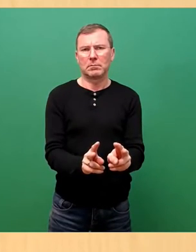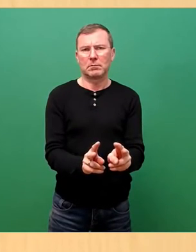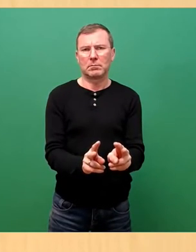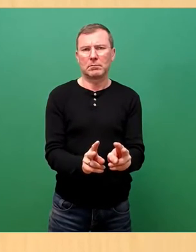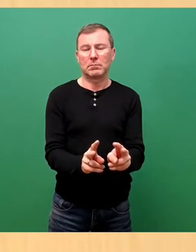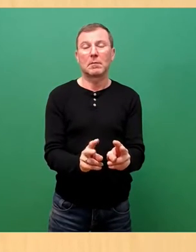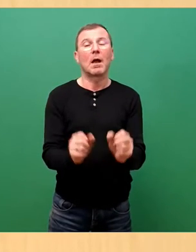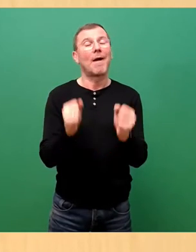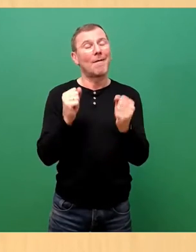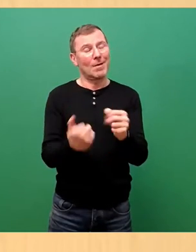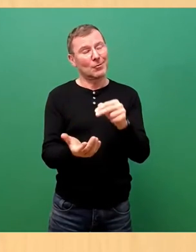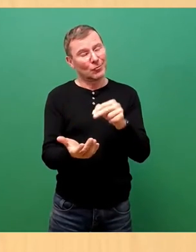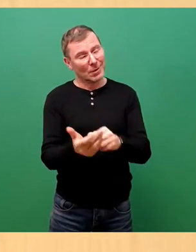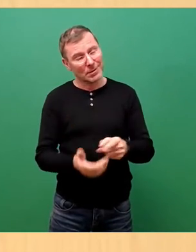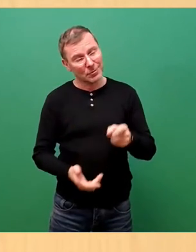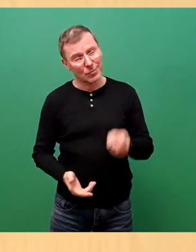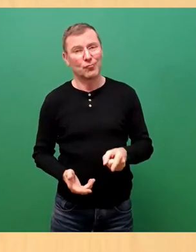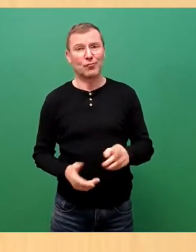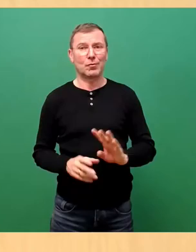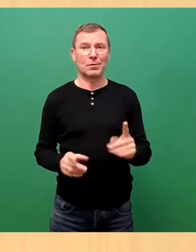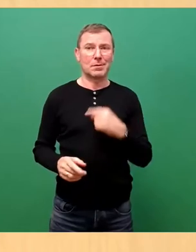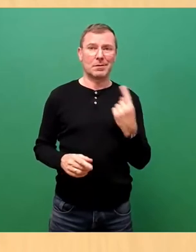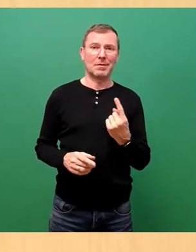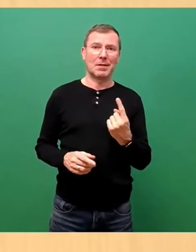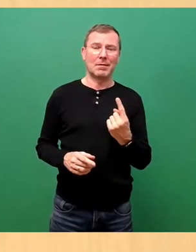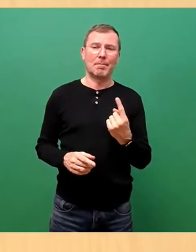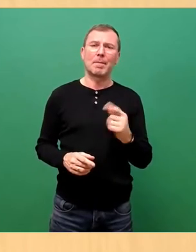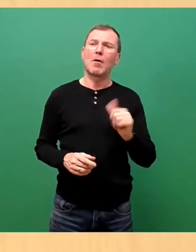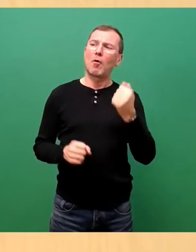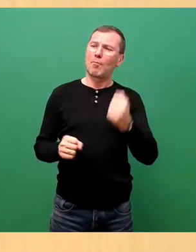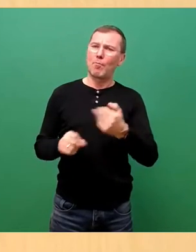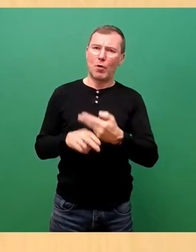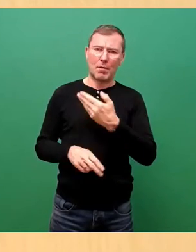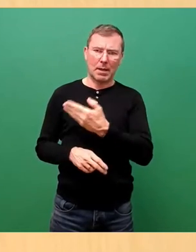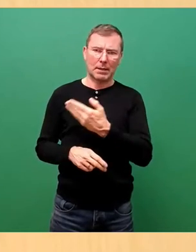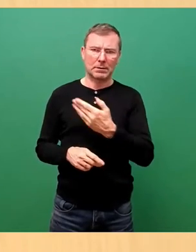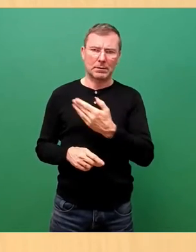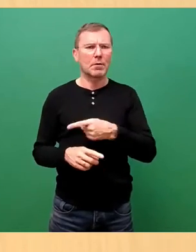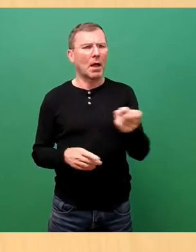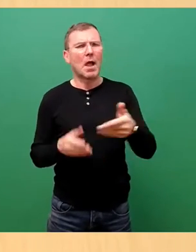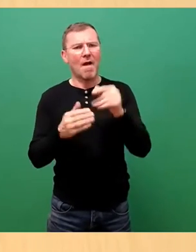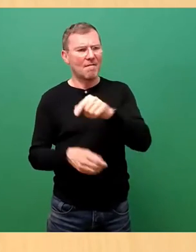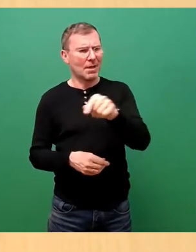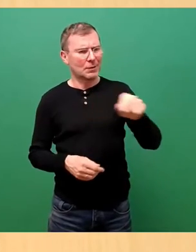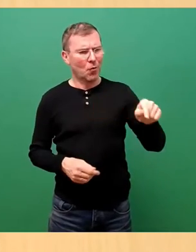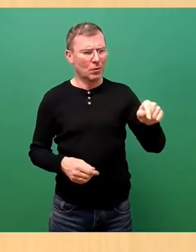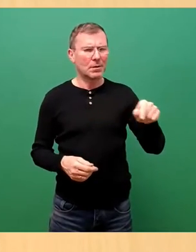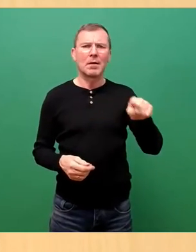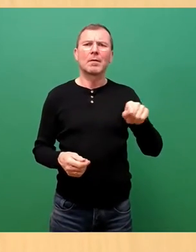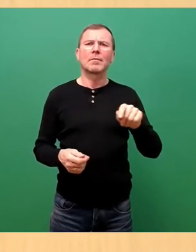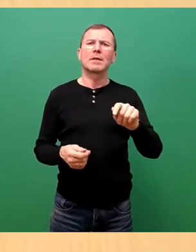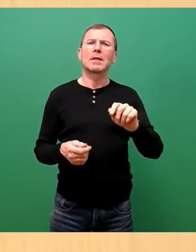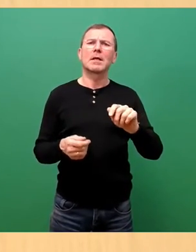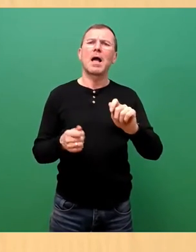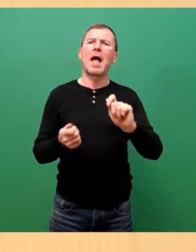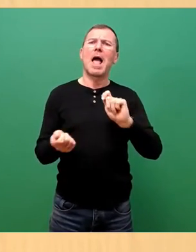Festzustellen ist, dass der Oberbürgermeister, aber auch alle Fraktionen, die diesen interfraktionellen